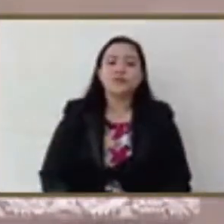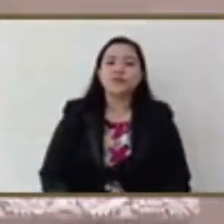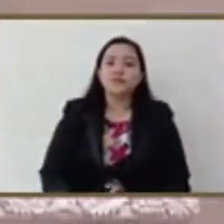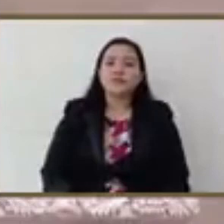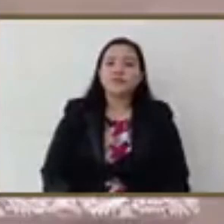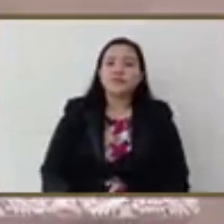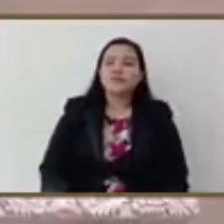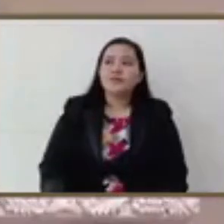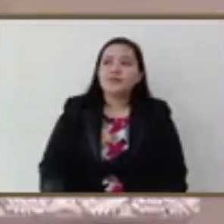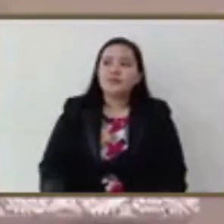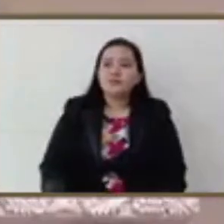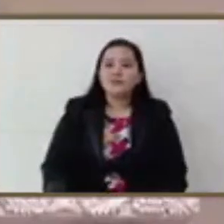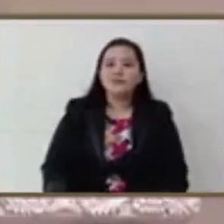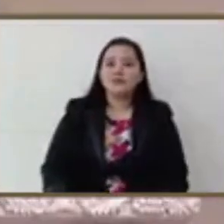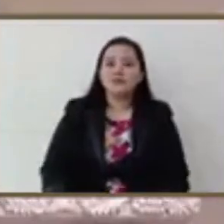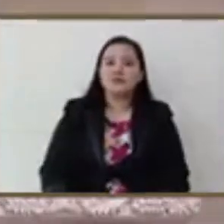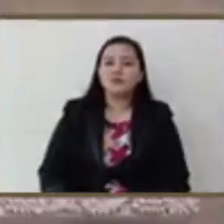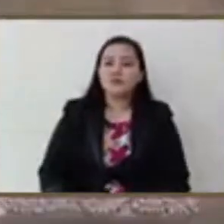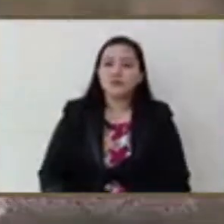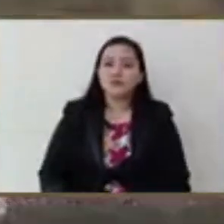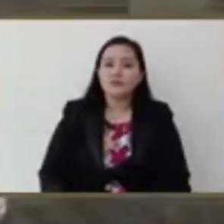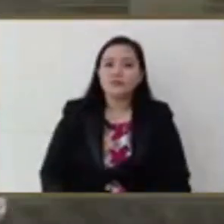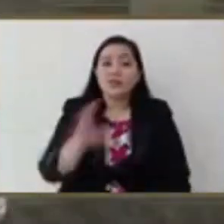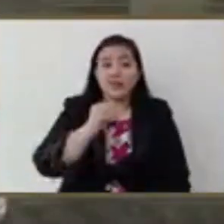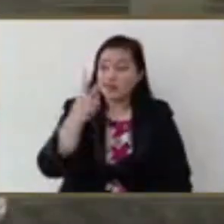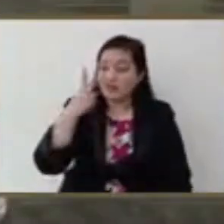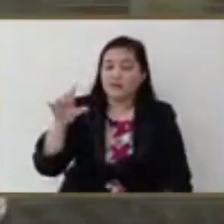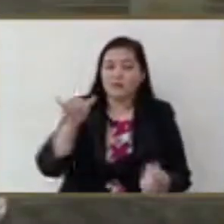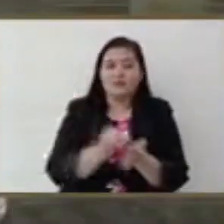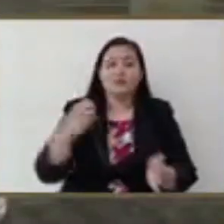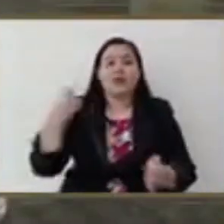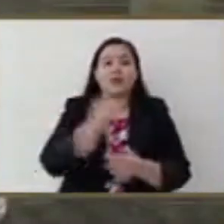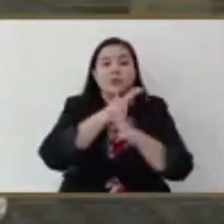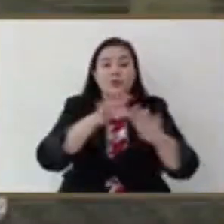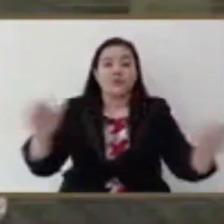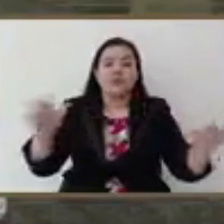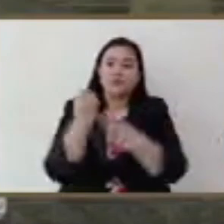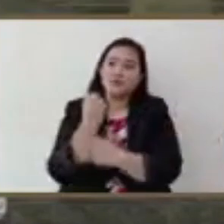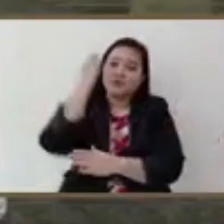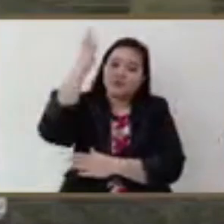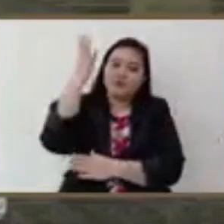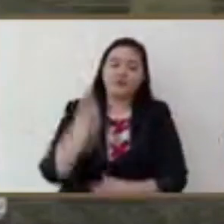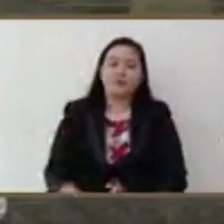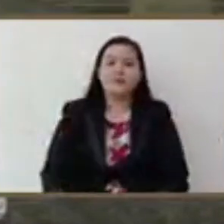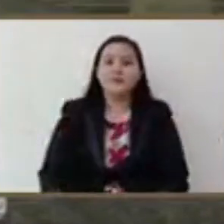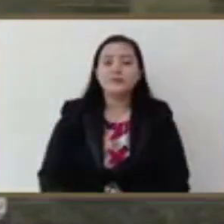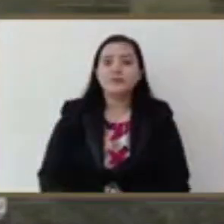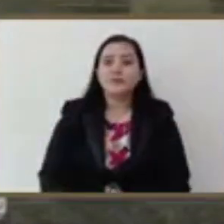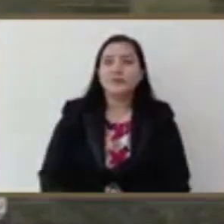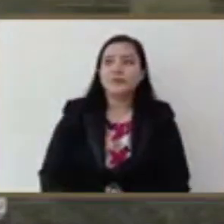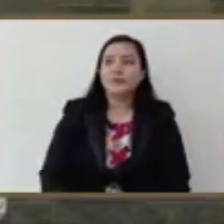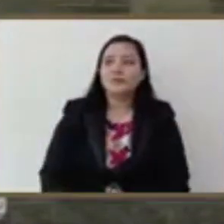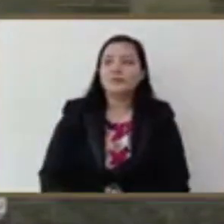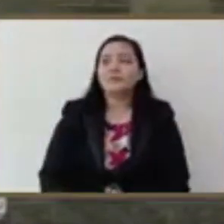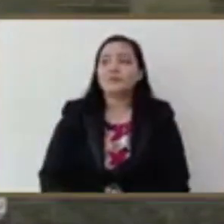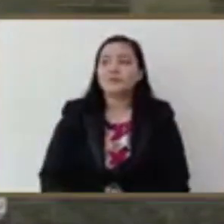And then makikita po natin yung mga anak ay lumalaki. Kaya nga po napakalaga sa mga magulang, pag nakita